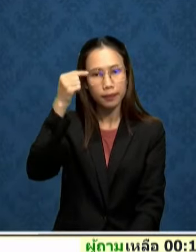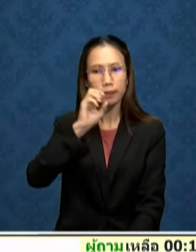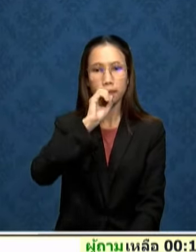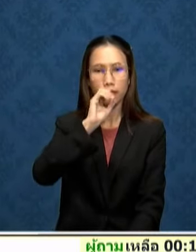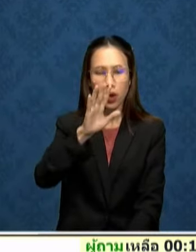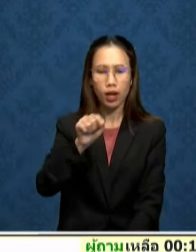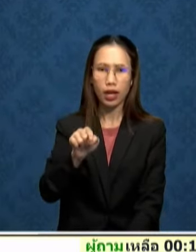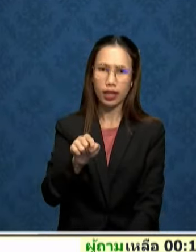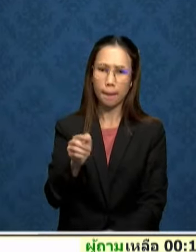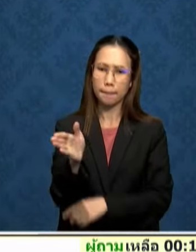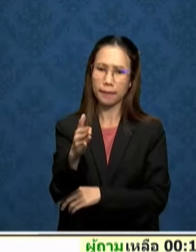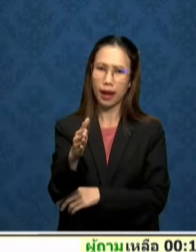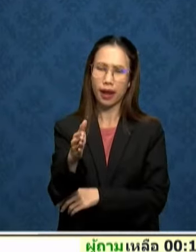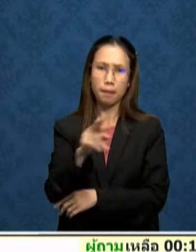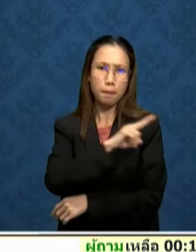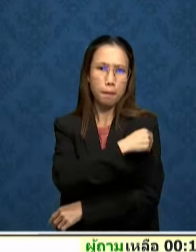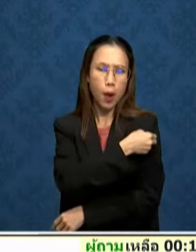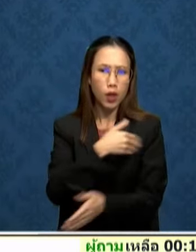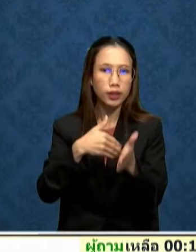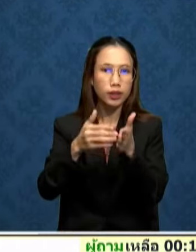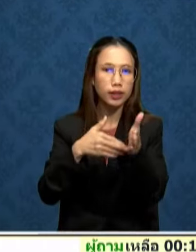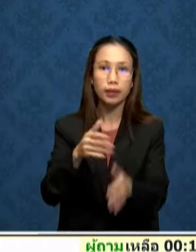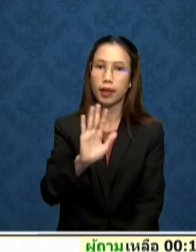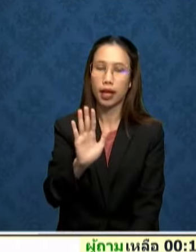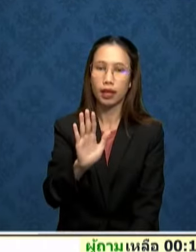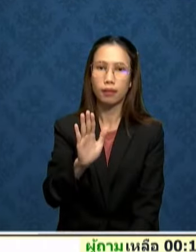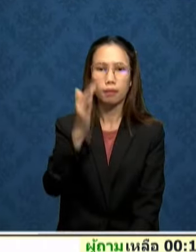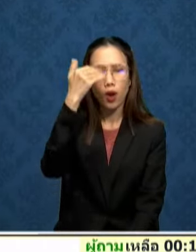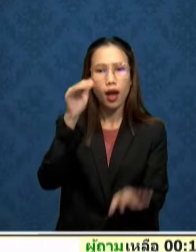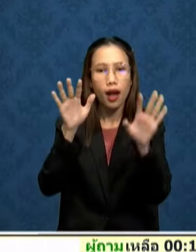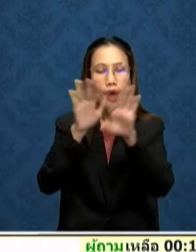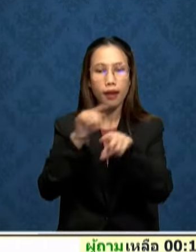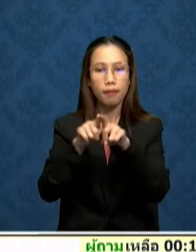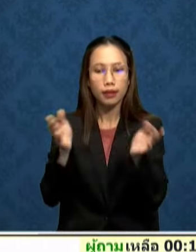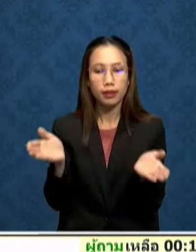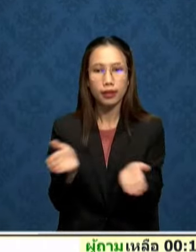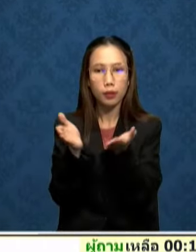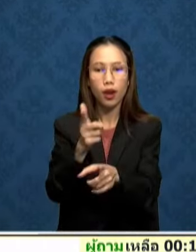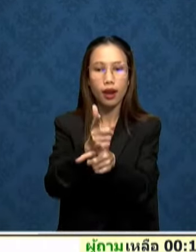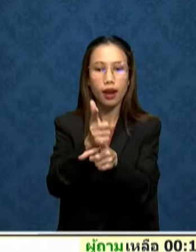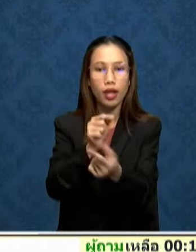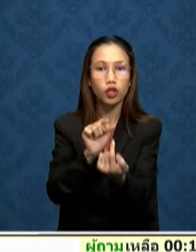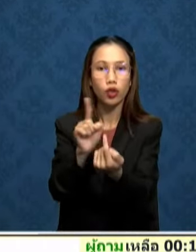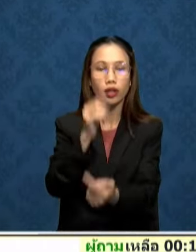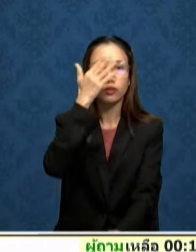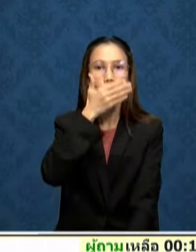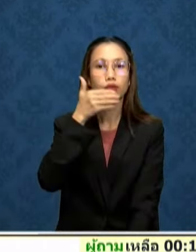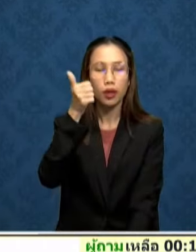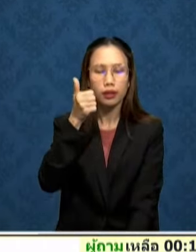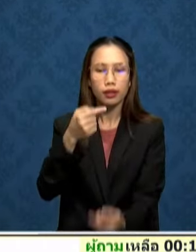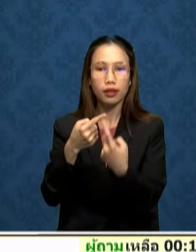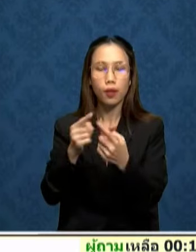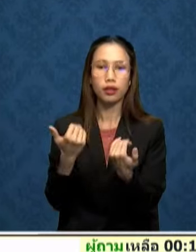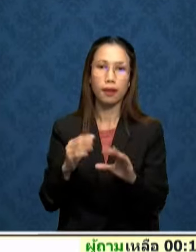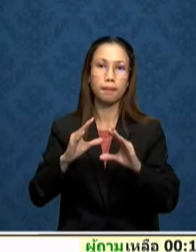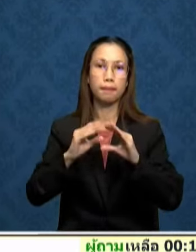นี้น่ะมันไม่ควรใช้คำว่าปลาหมอสีเพราะว่าคำว่าปลาหมอสีเนี่ยมันจะเหมือนการสนับสนุนเลี้ยงเพื่อความสวยงามนะครับซึ่งผมเชื่อว่า